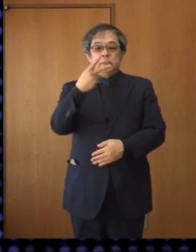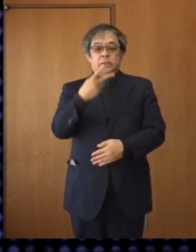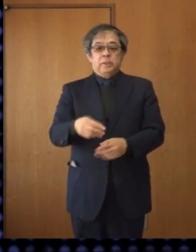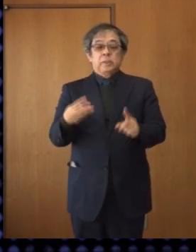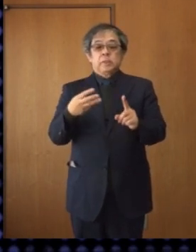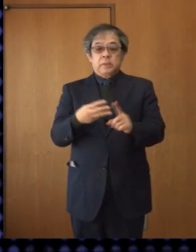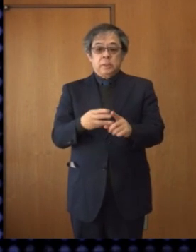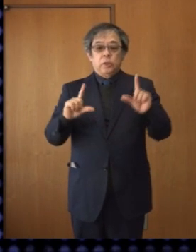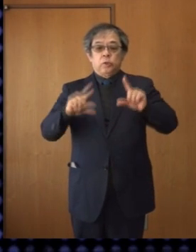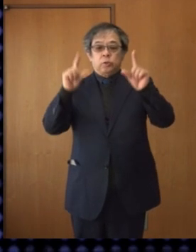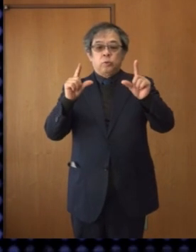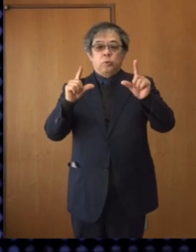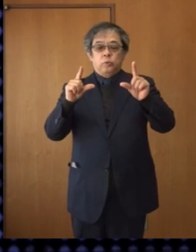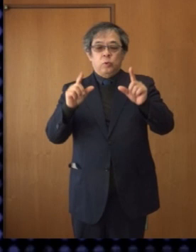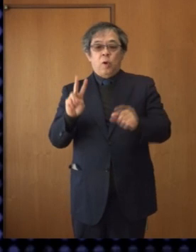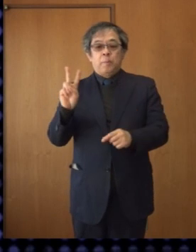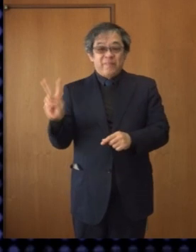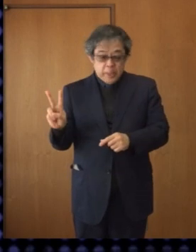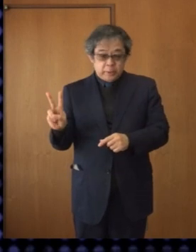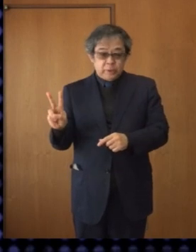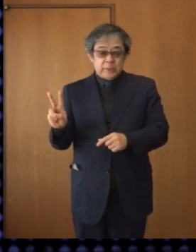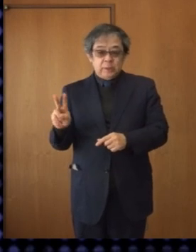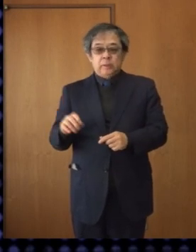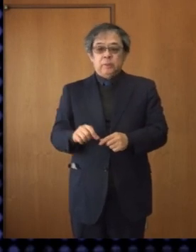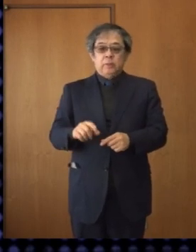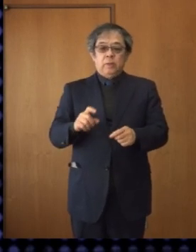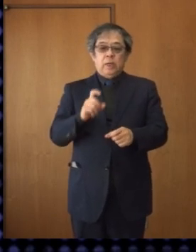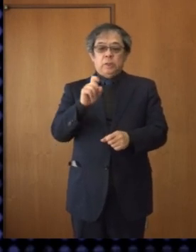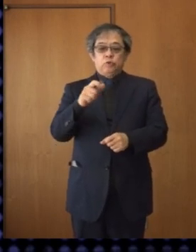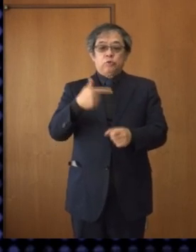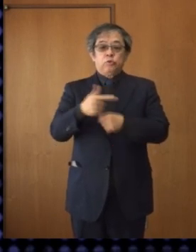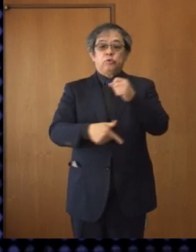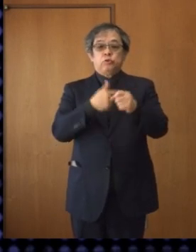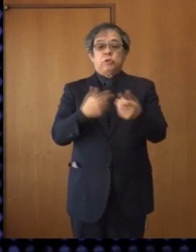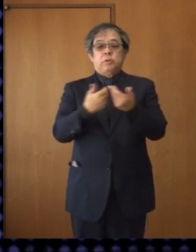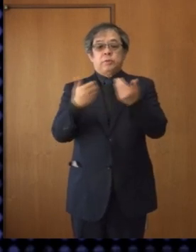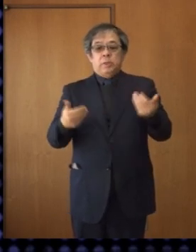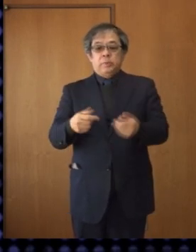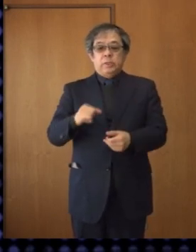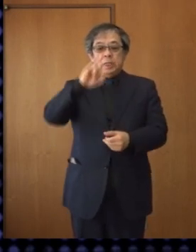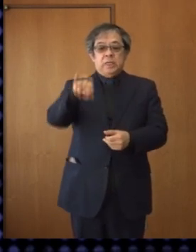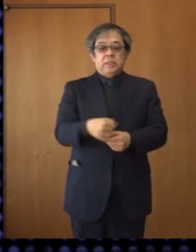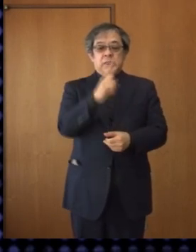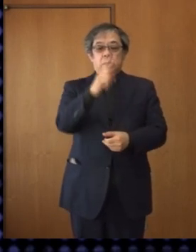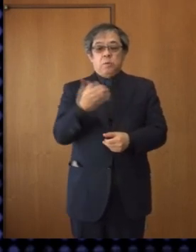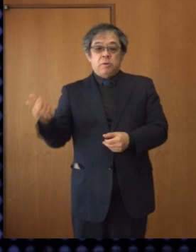東京ヴェルディ16年ぶりの劇的な J1 昇格決定を果たしました。